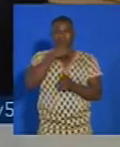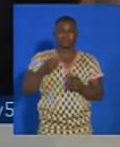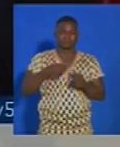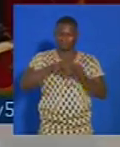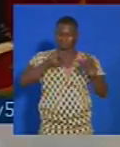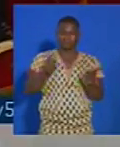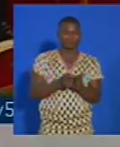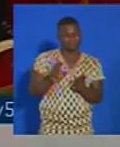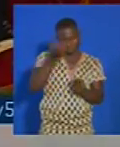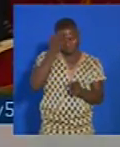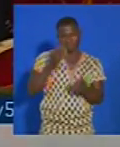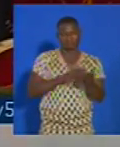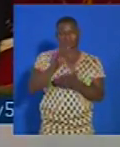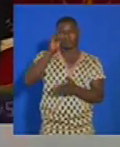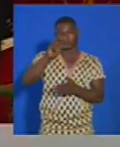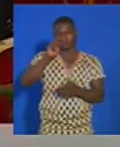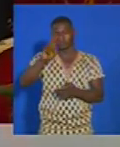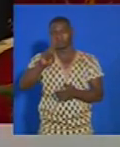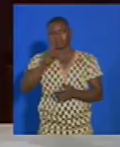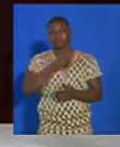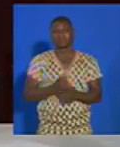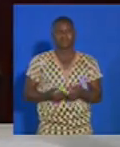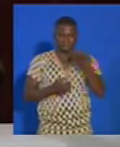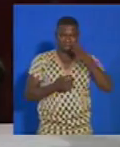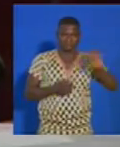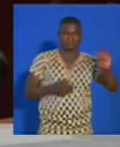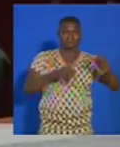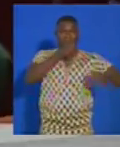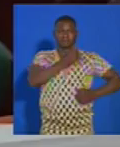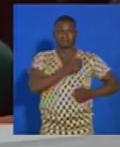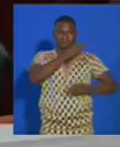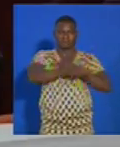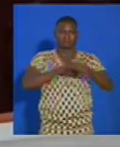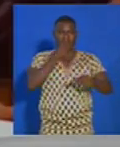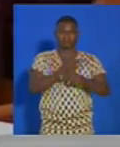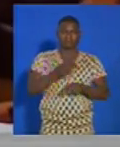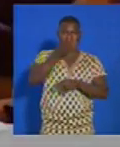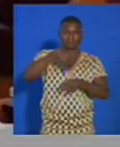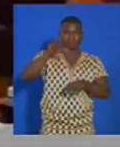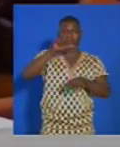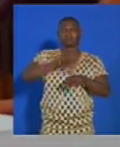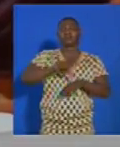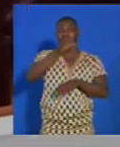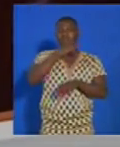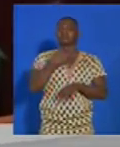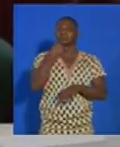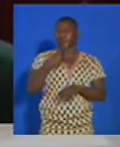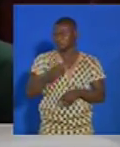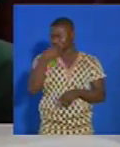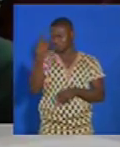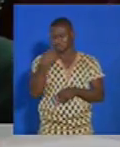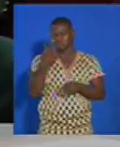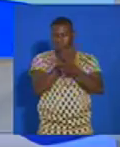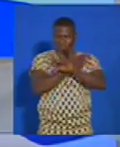reconnu par l'ONU et basé à Tripoli. À l'est, l'armée nationale libyenne, autoproclamée du maréchal